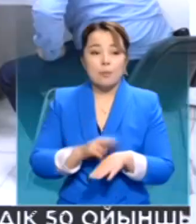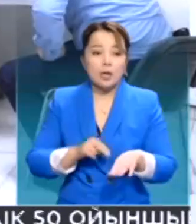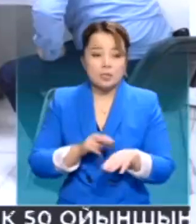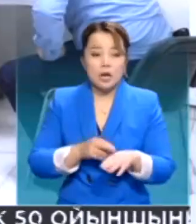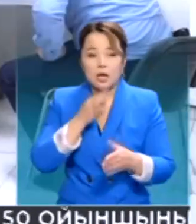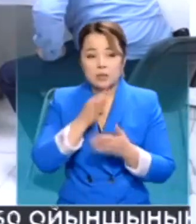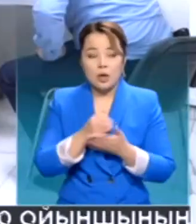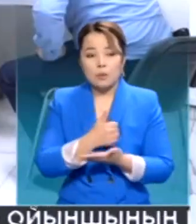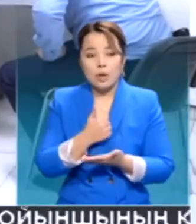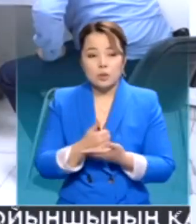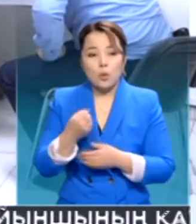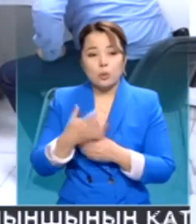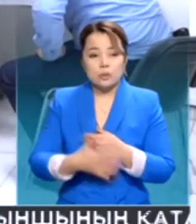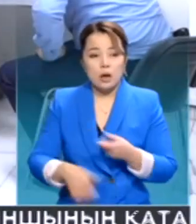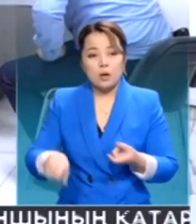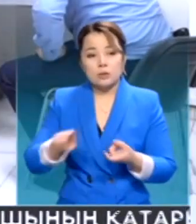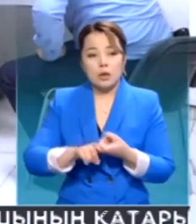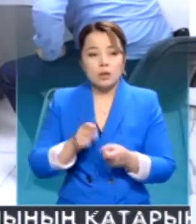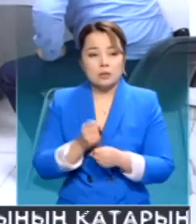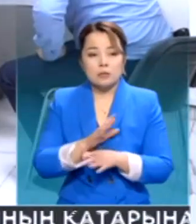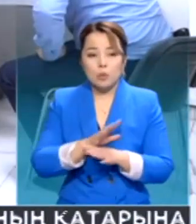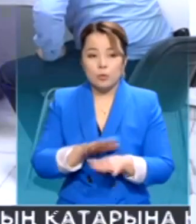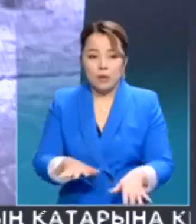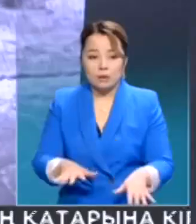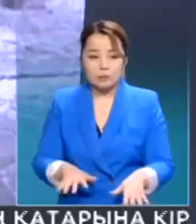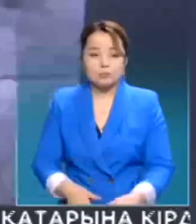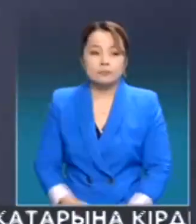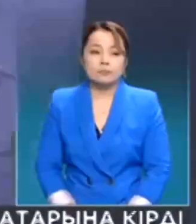полицияның жедел басқару орталығына қосылмаған.